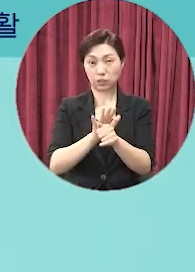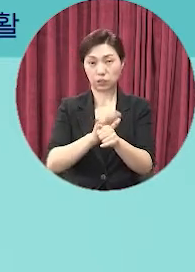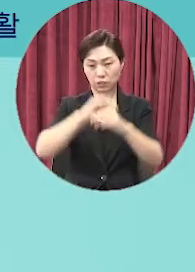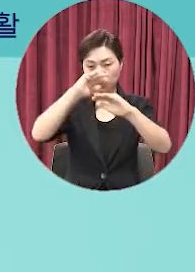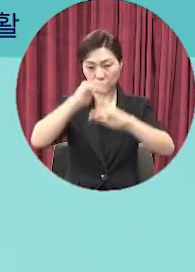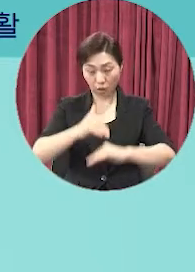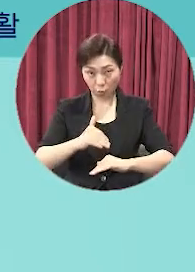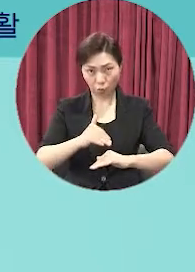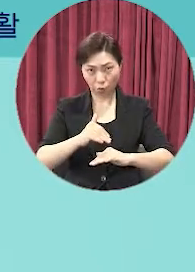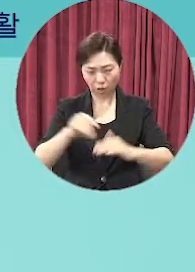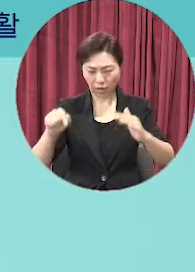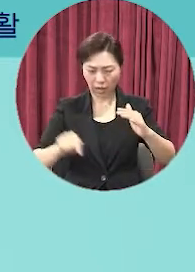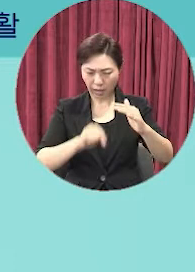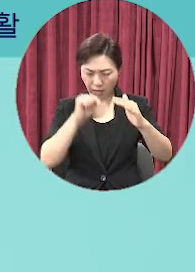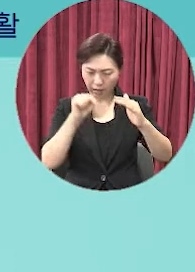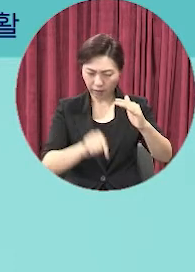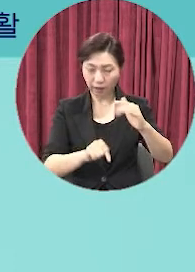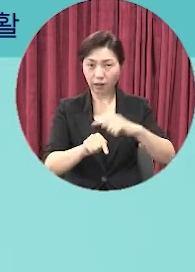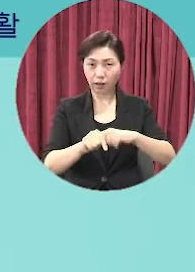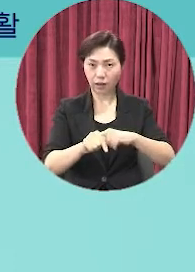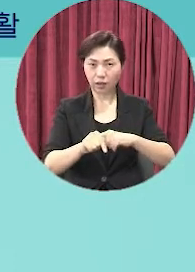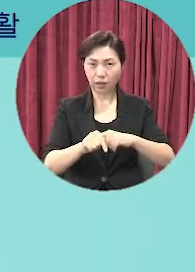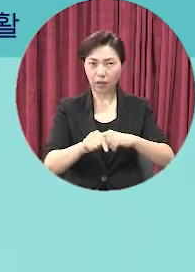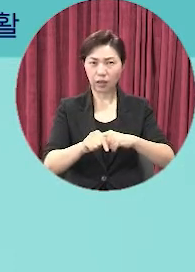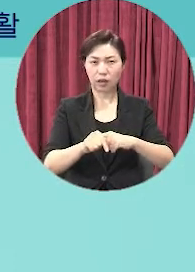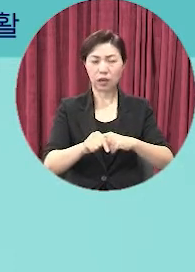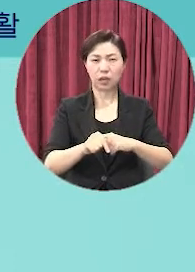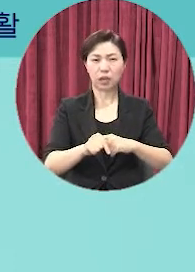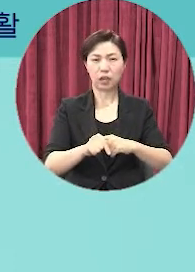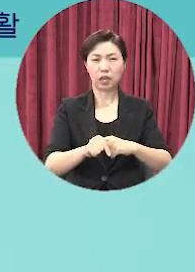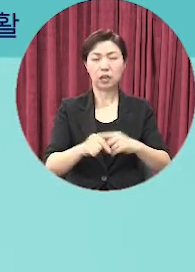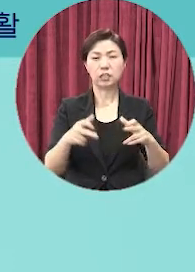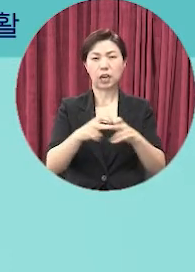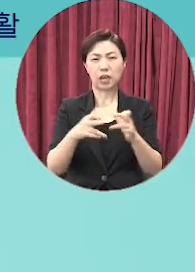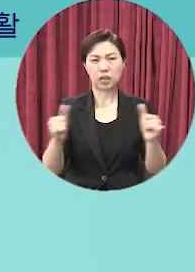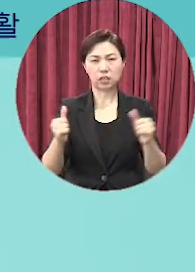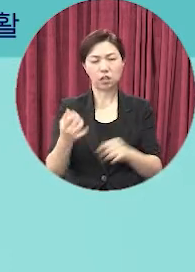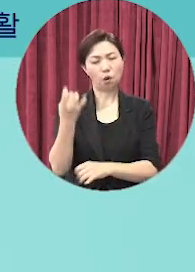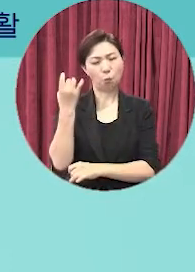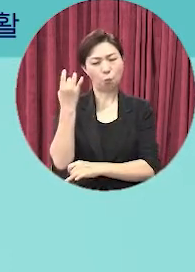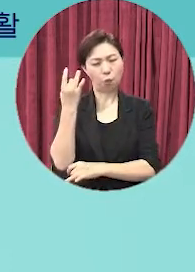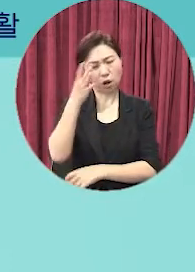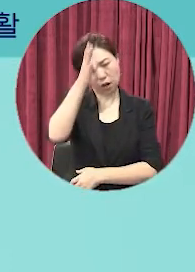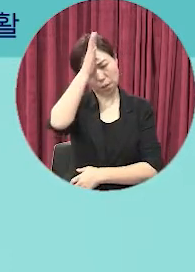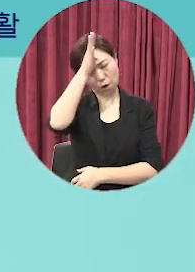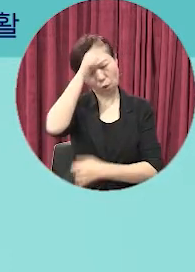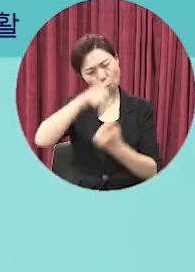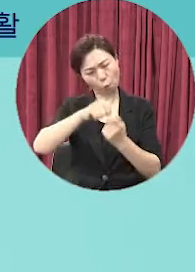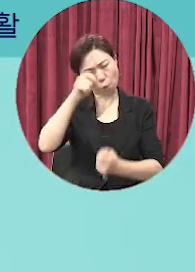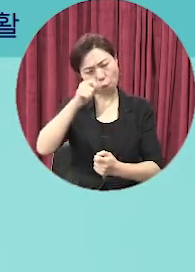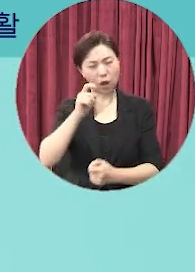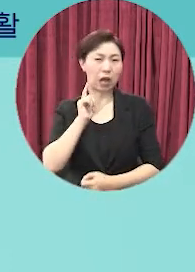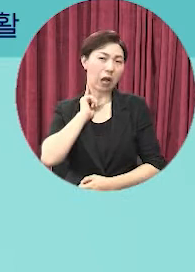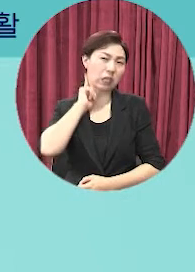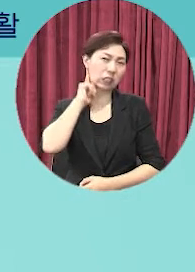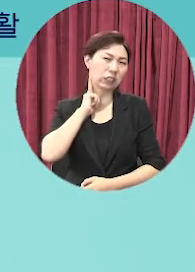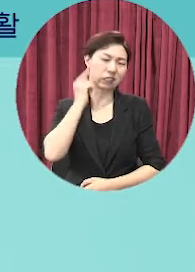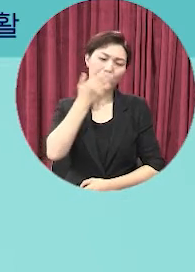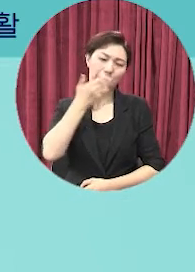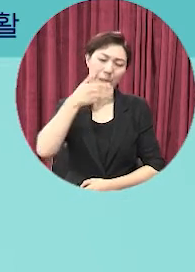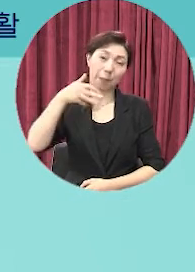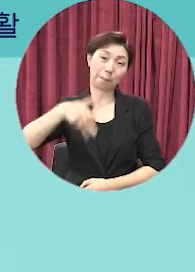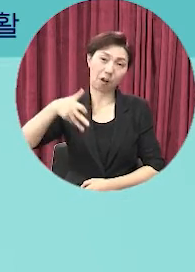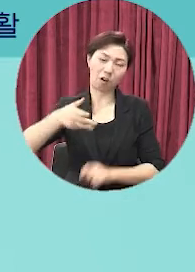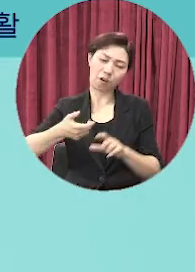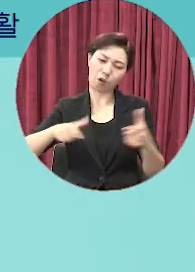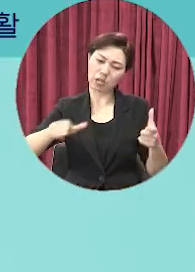있어서 대상자가 갖고 있는 만성질환을 갖고 있는지 또는 2차 장애를 갖고 있는지 그 여부에 따라서, 또